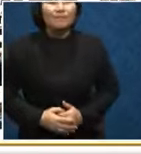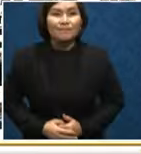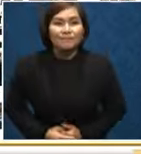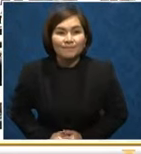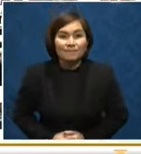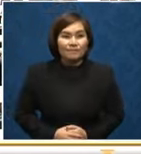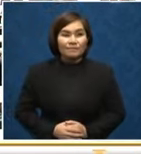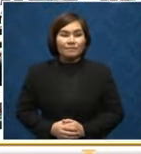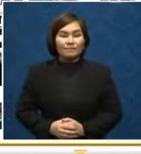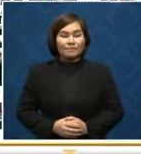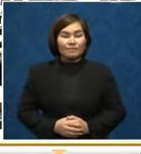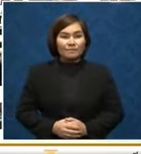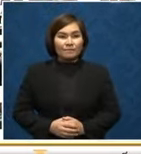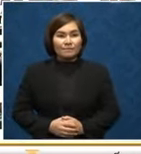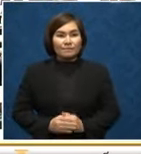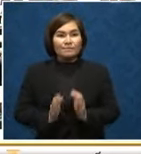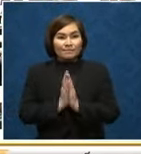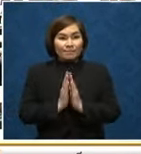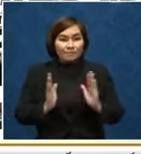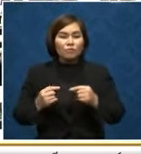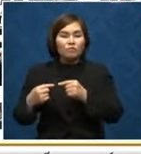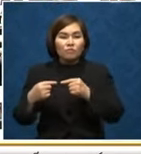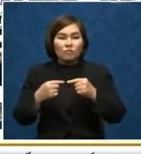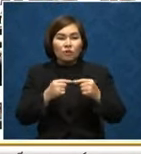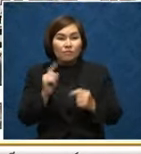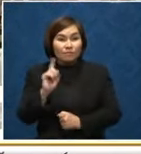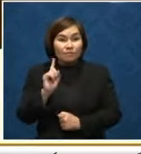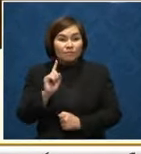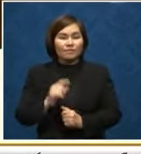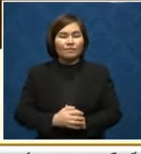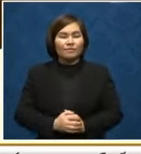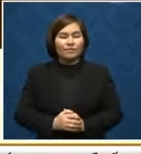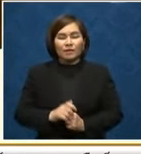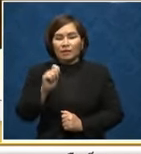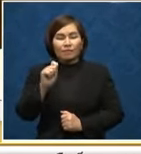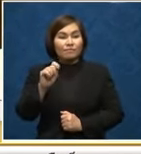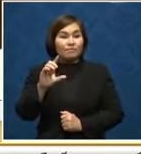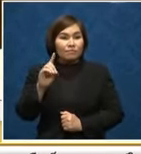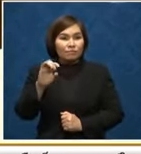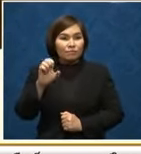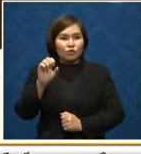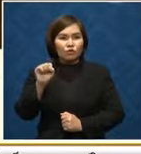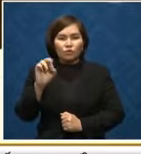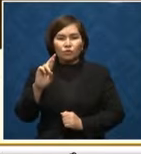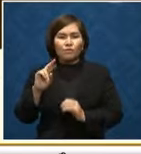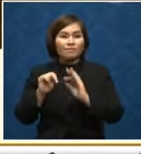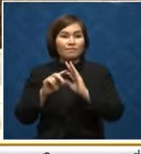ครับขอบคุณมากครับต่อไปขอท่านอดิศรนะครับเชิญครับ